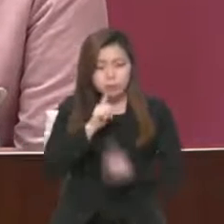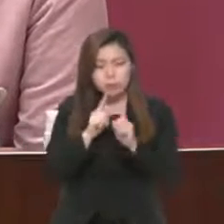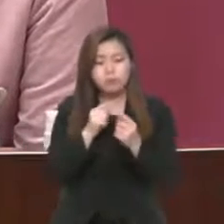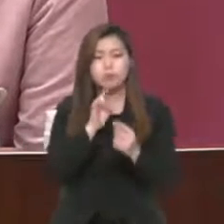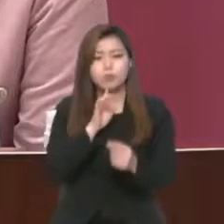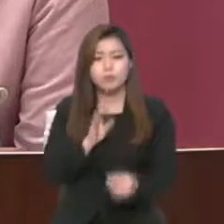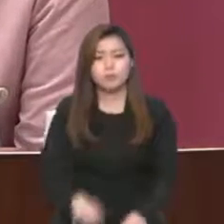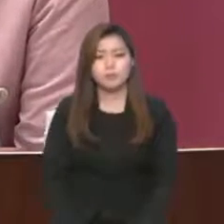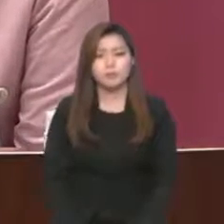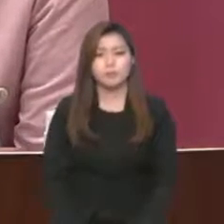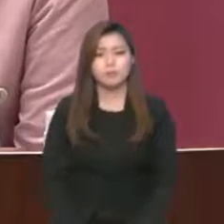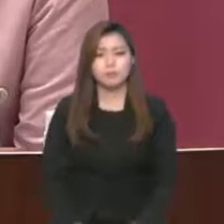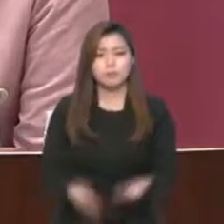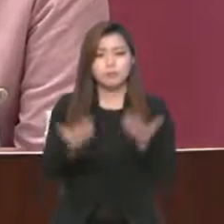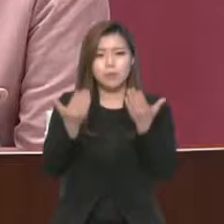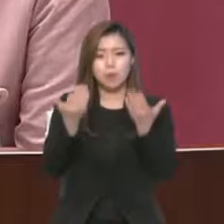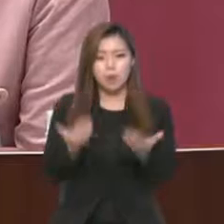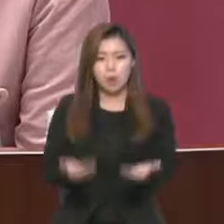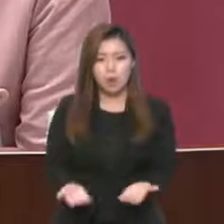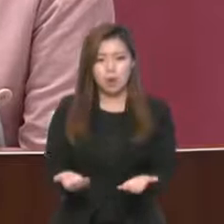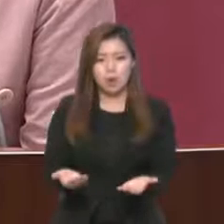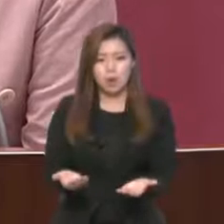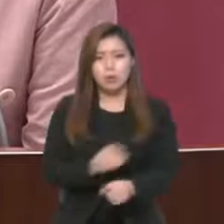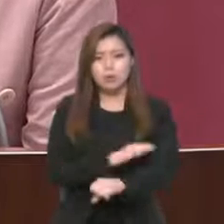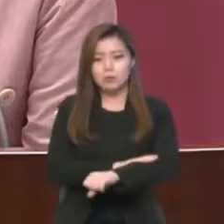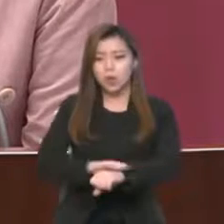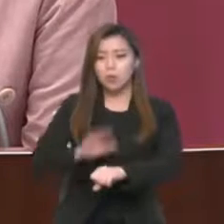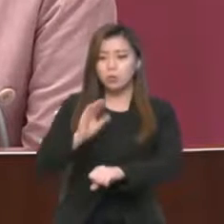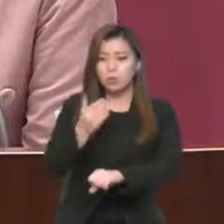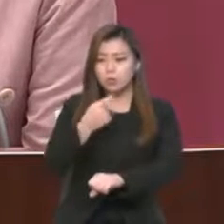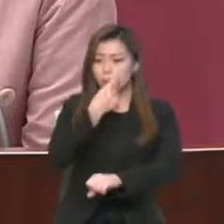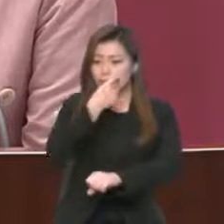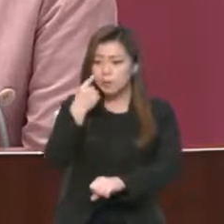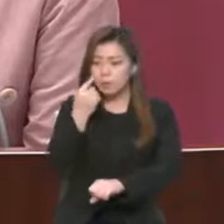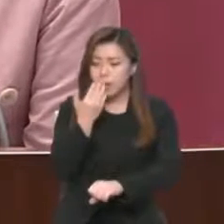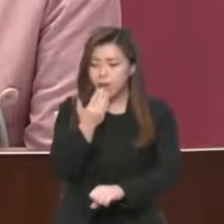처리가 네. 그 제대로 되었는지 확인하신 적이 있으십니까?